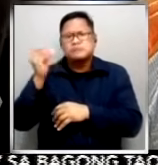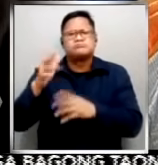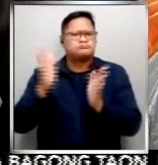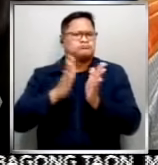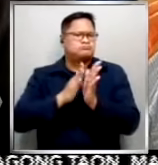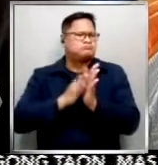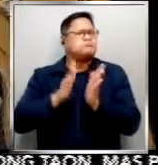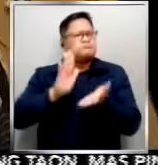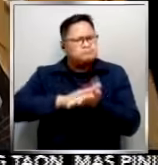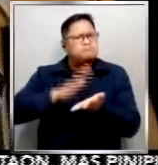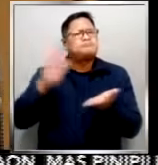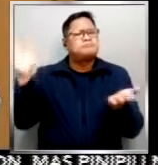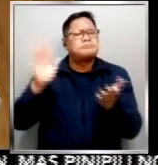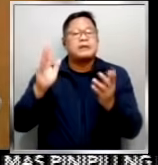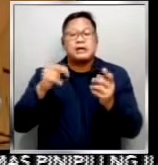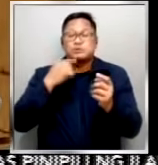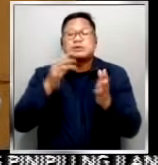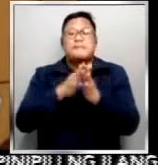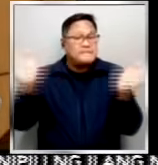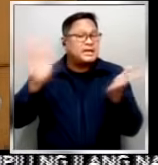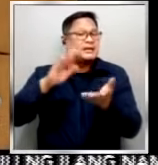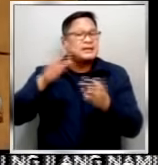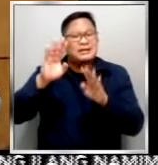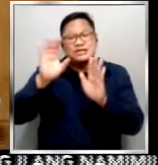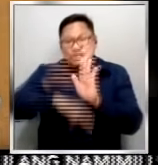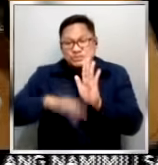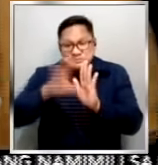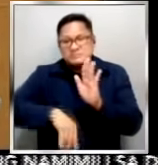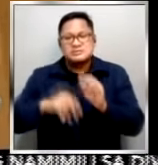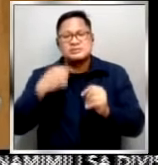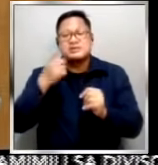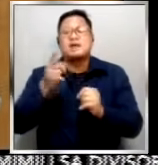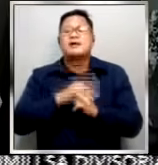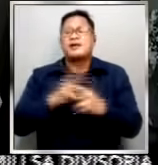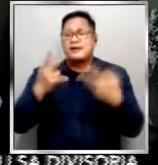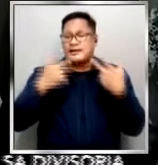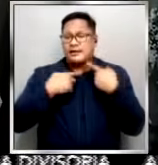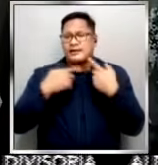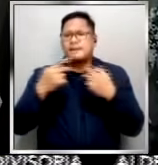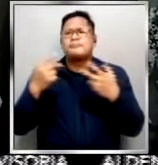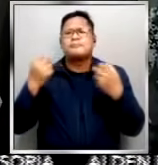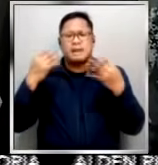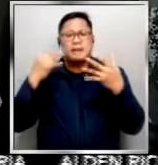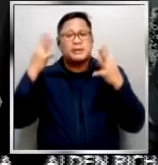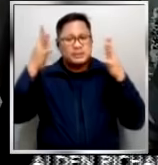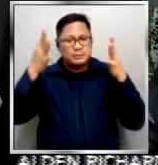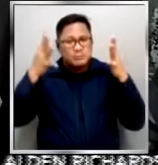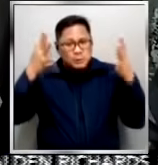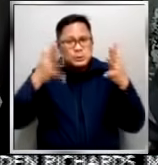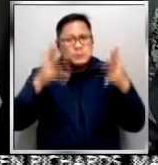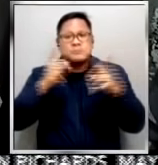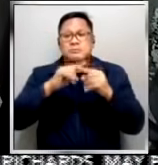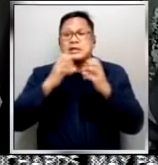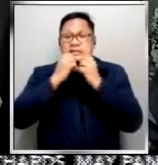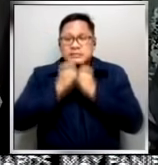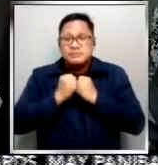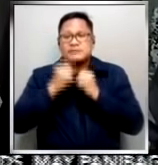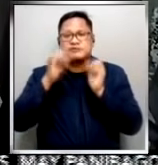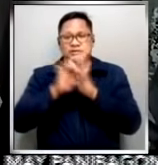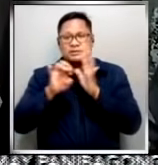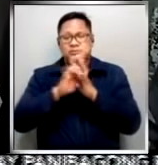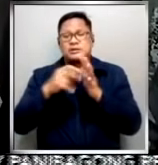bantela, matibay. Kahit mas delikado dahil maraming pwedeng makasalamuha, mas tipid naman daw kapag ganitong paraan ng